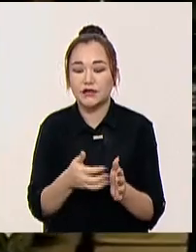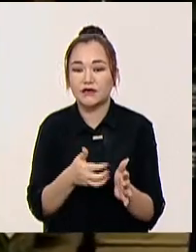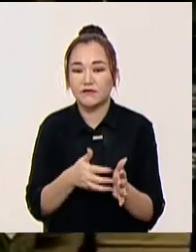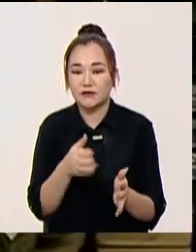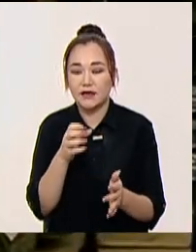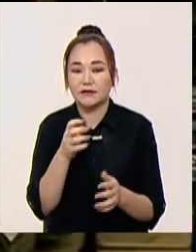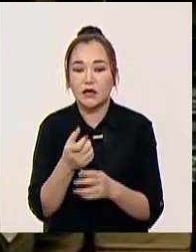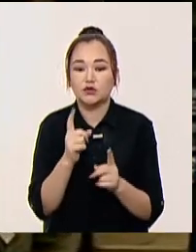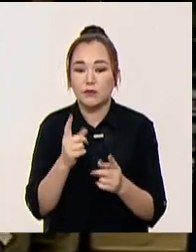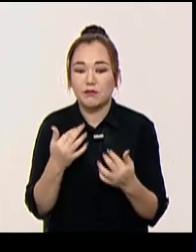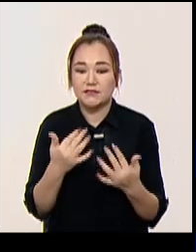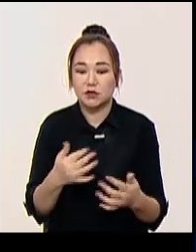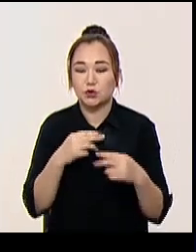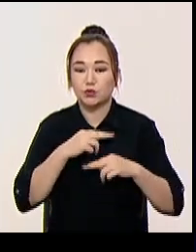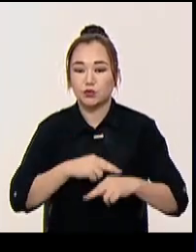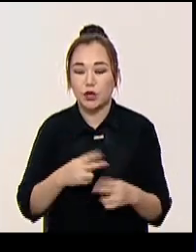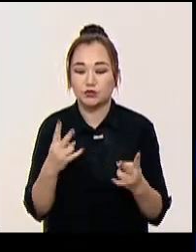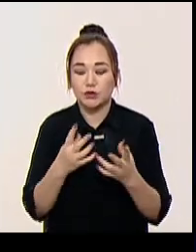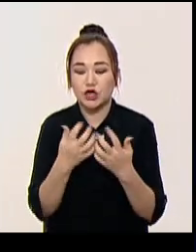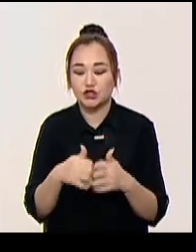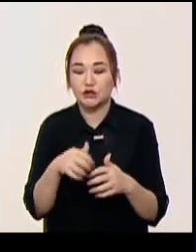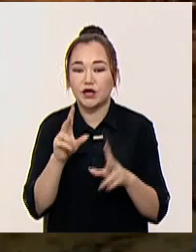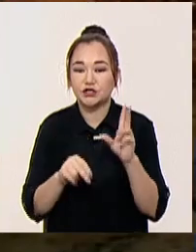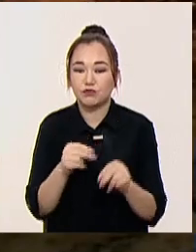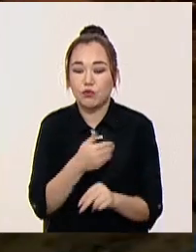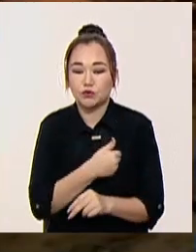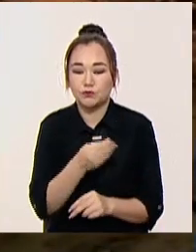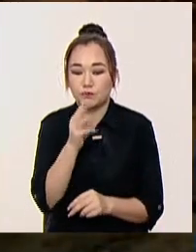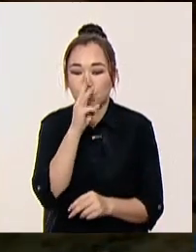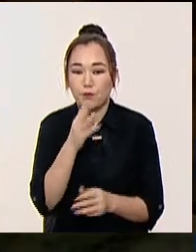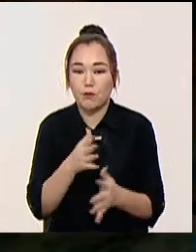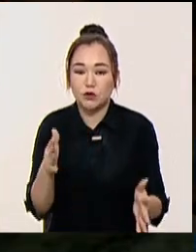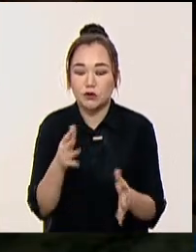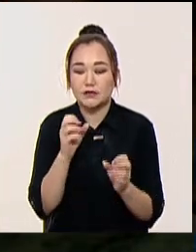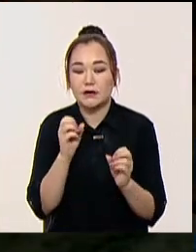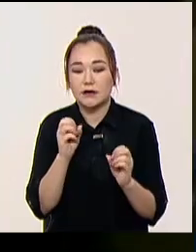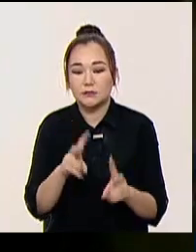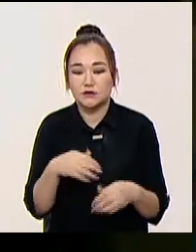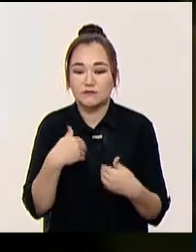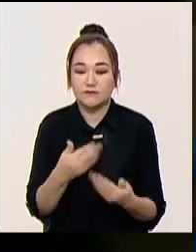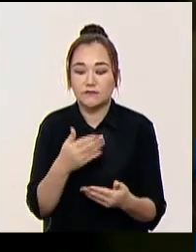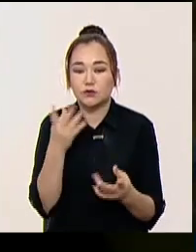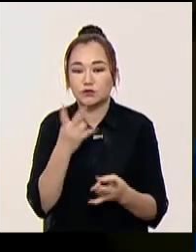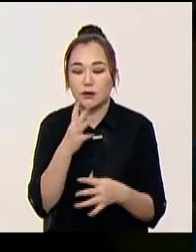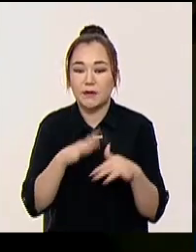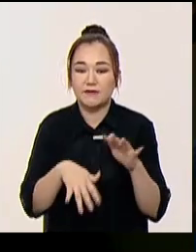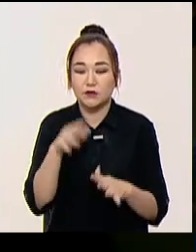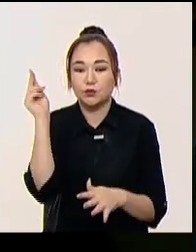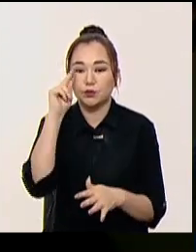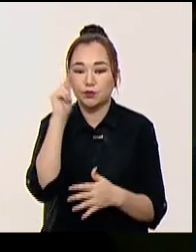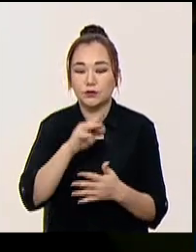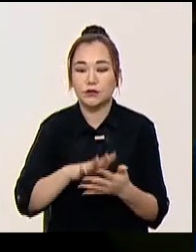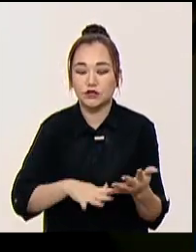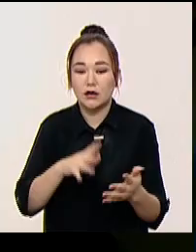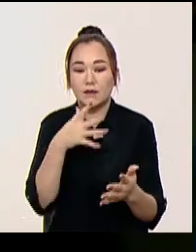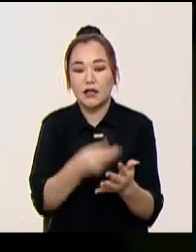быть востребованными на рынке труда и рассчитывать на высокооплачиваемую должность, эксперты рекомендуют постоянно повышать свои профессиональные навыки, будь то